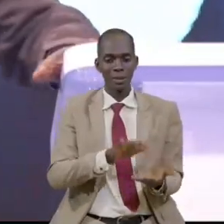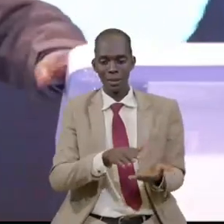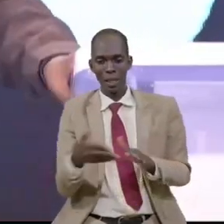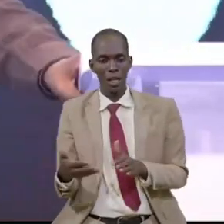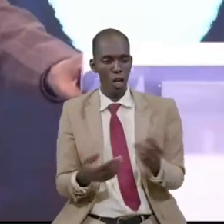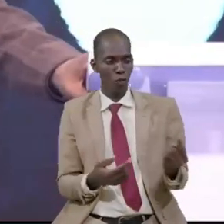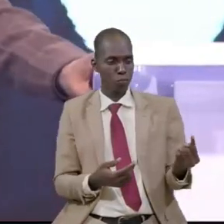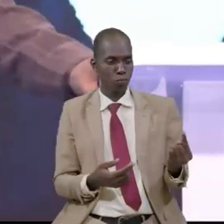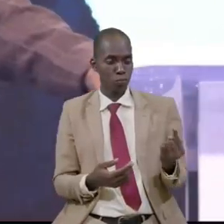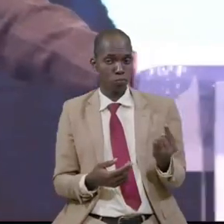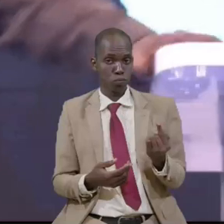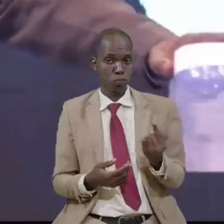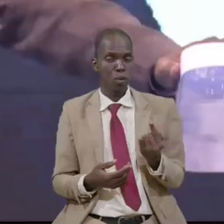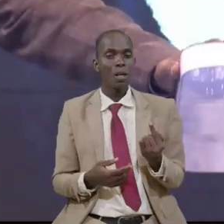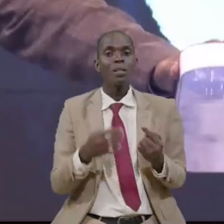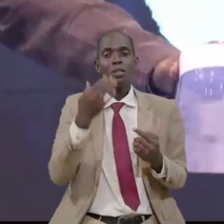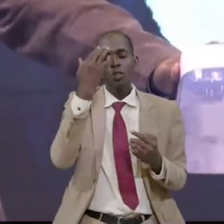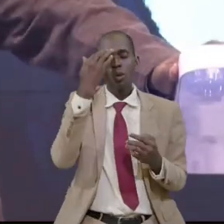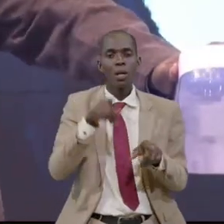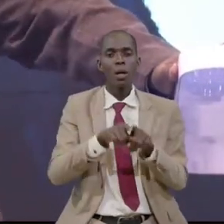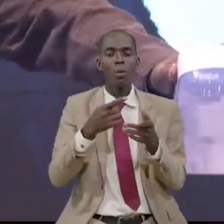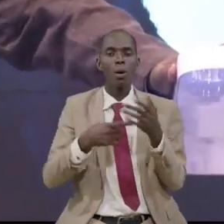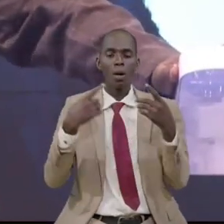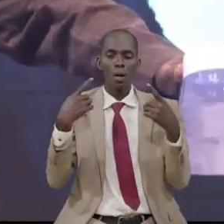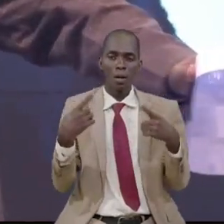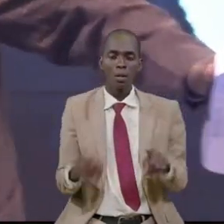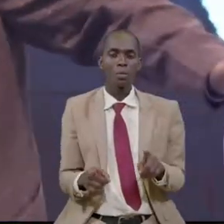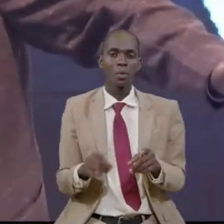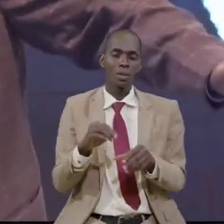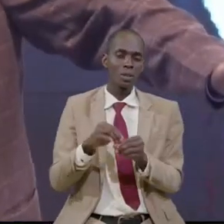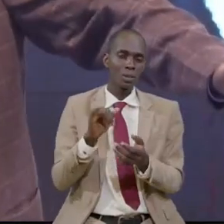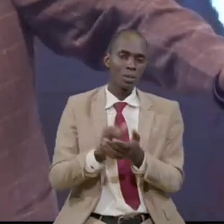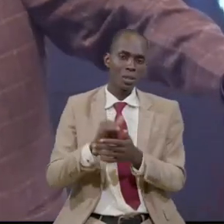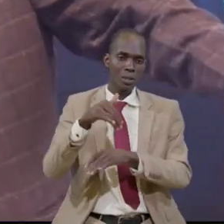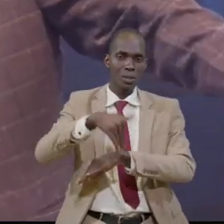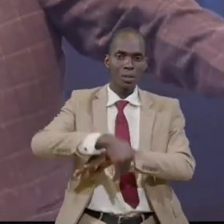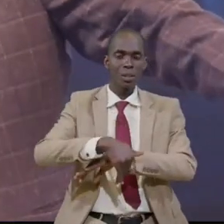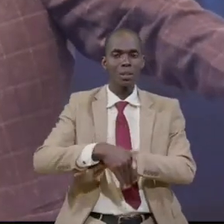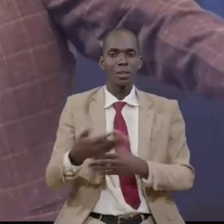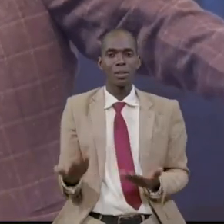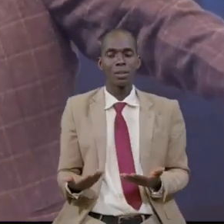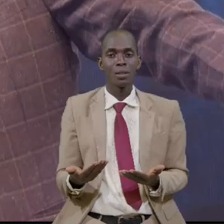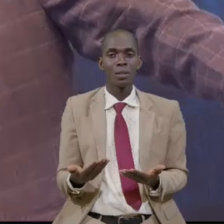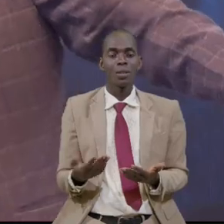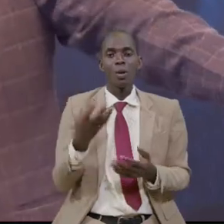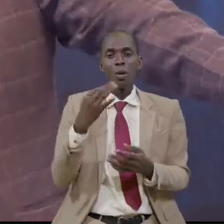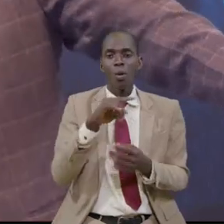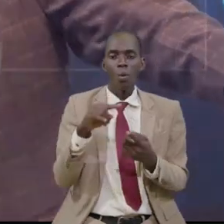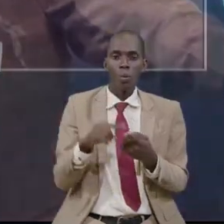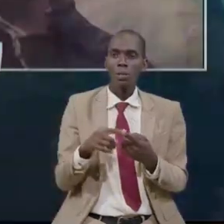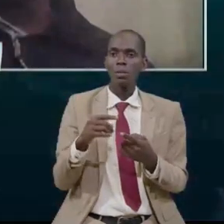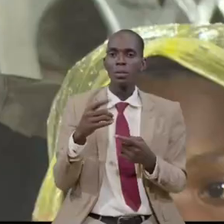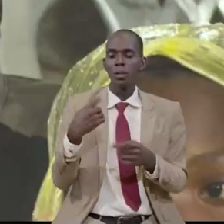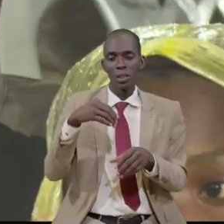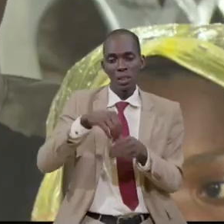se déplace comme c'était le cas de la nuit de rédemption, et le signe du sang est